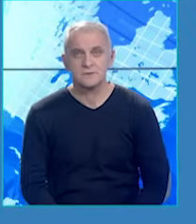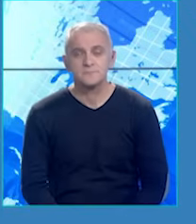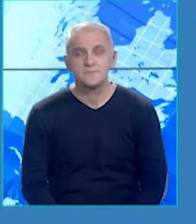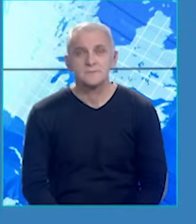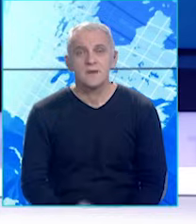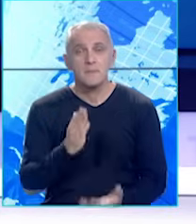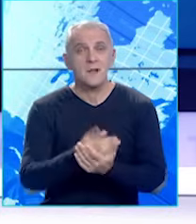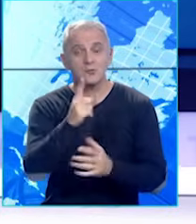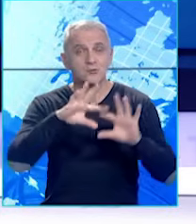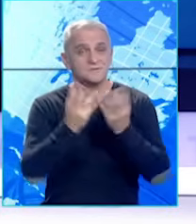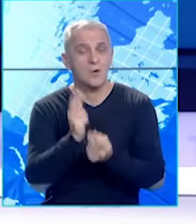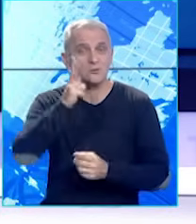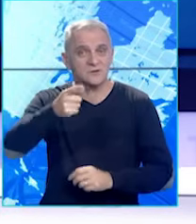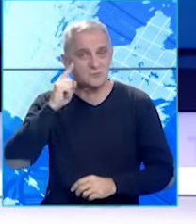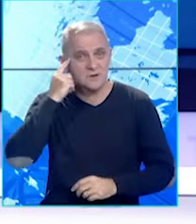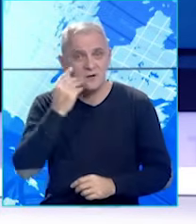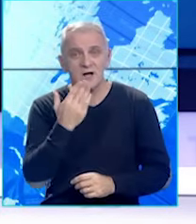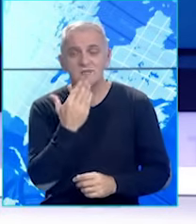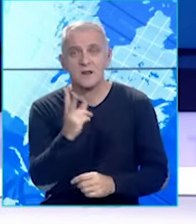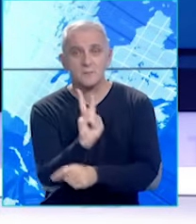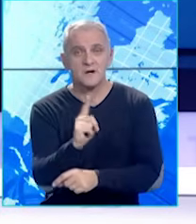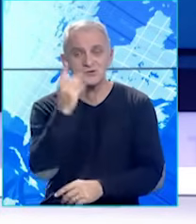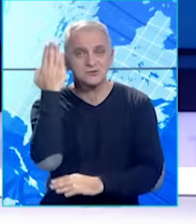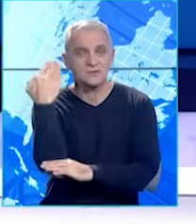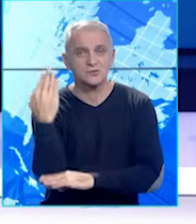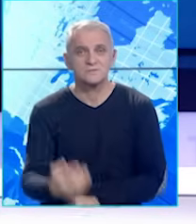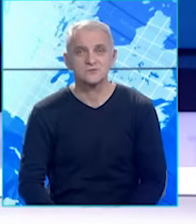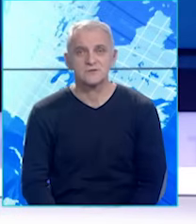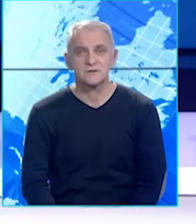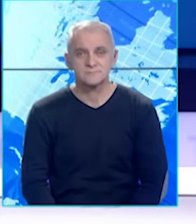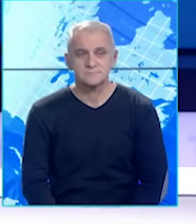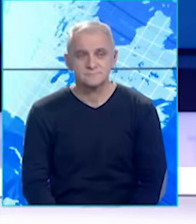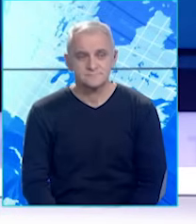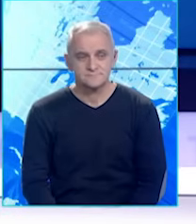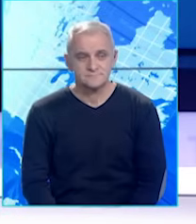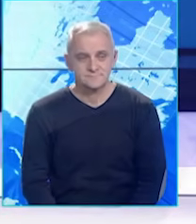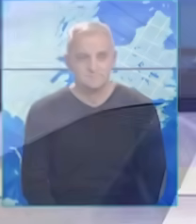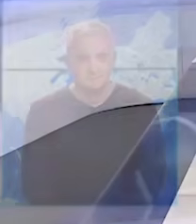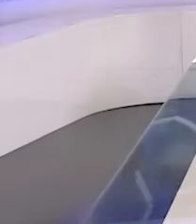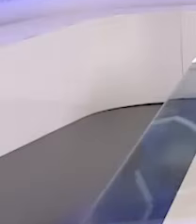Bilo je to sve u trećem dnevniku. Hvala vam na pažnji i doviđenja.